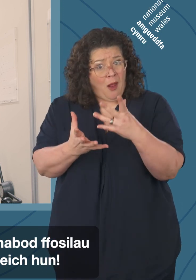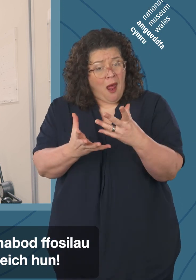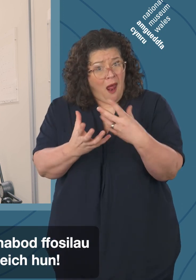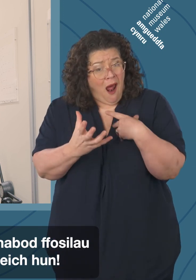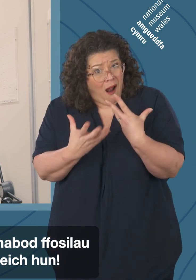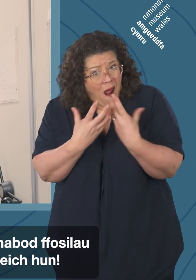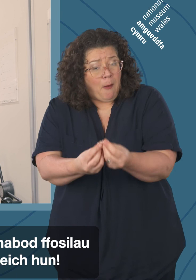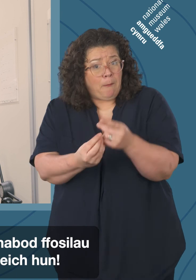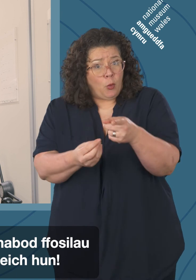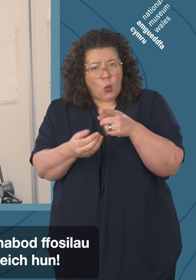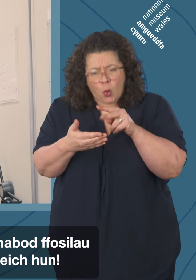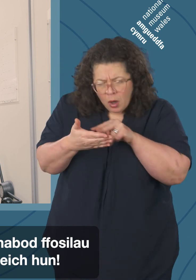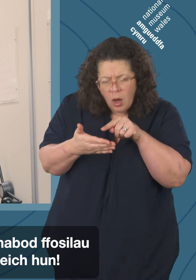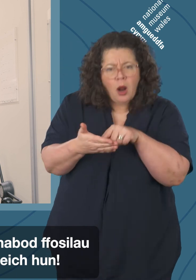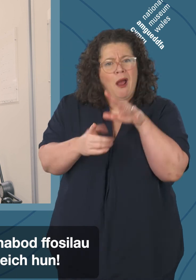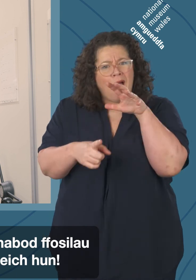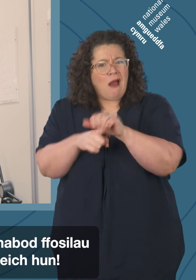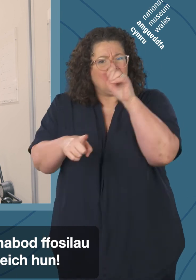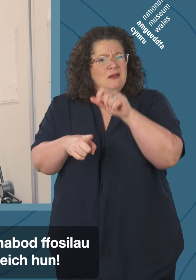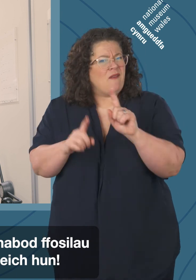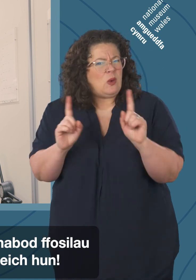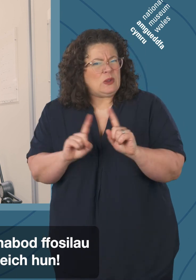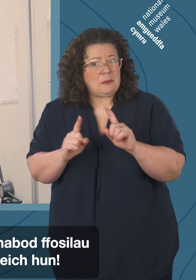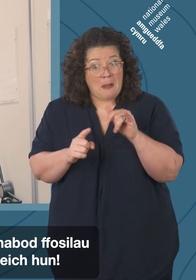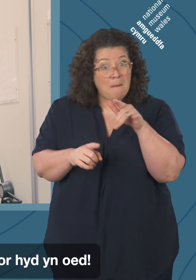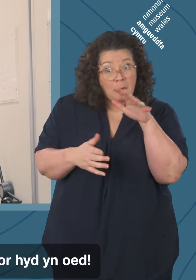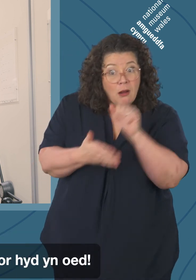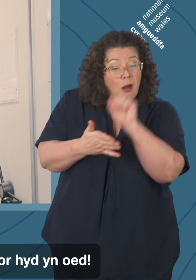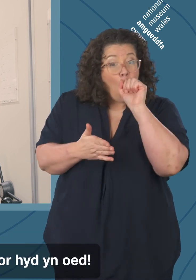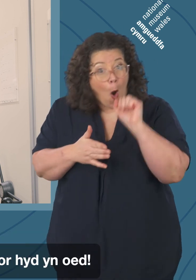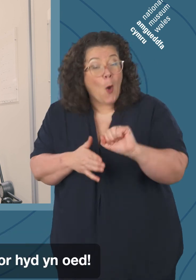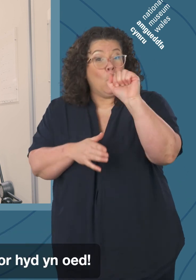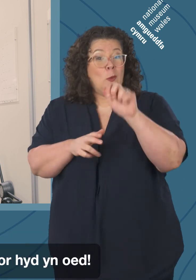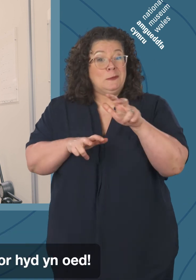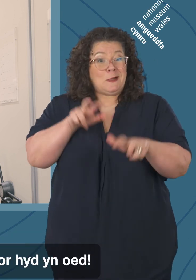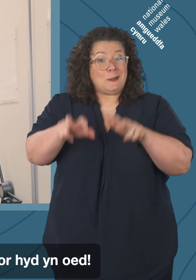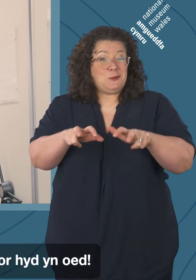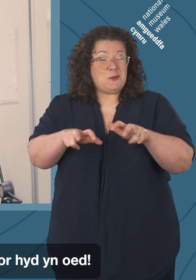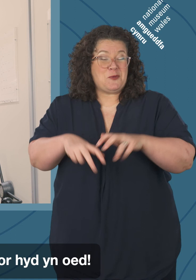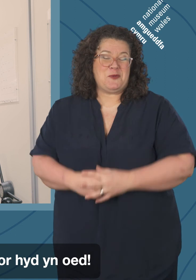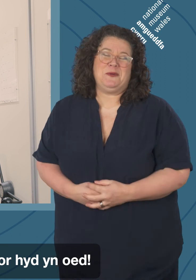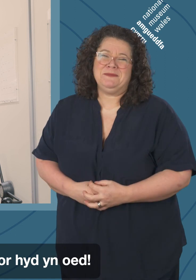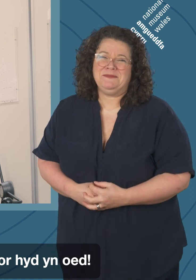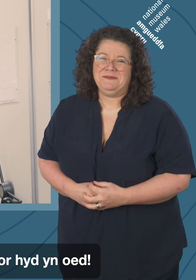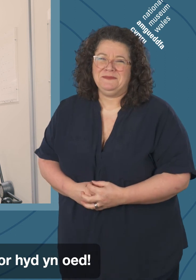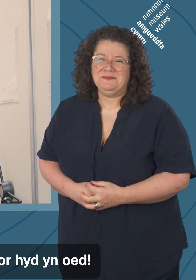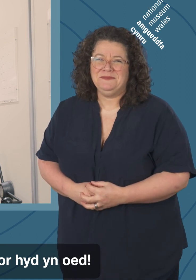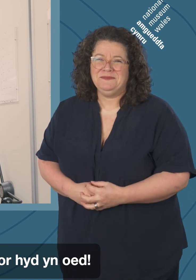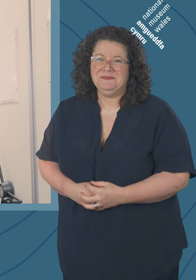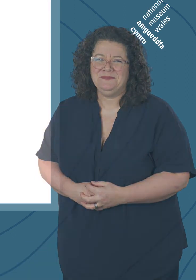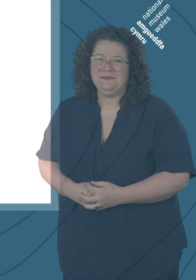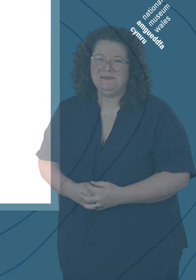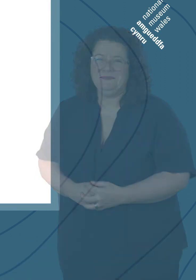helpu ei adnabod ffosilau yr ydych chi wedi canffod eich hun. Efallai y gallwn adnabod deynas o'r hyd yn oed.